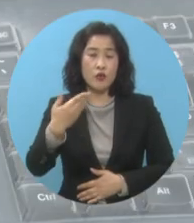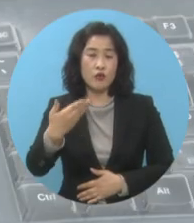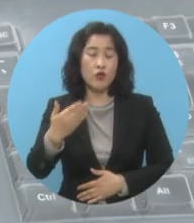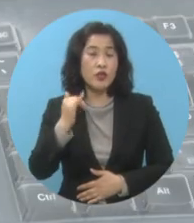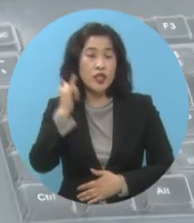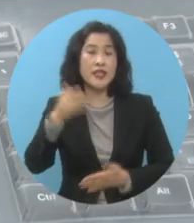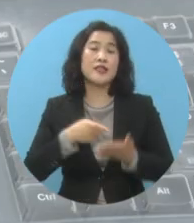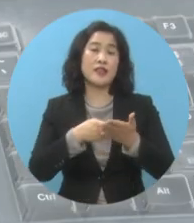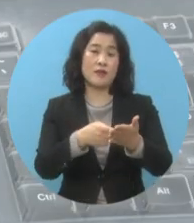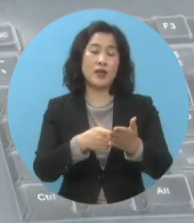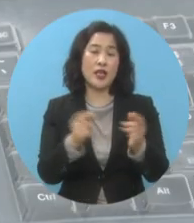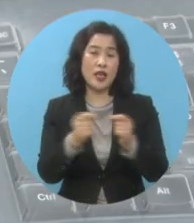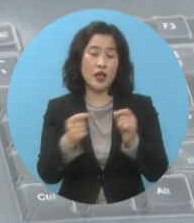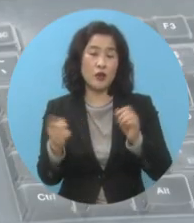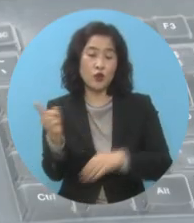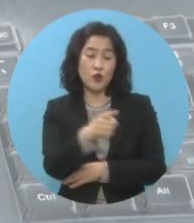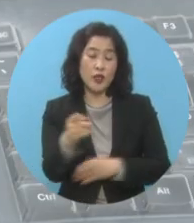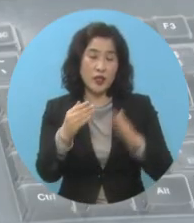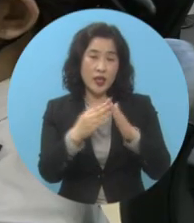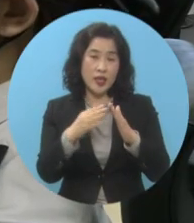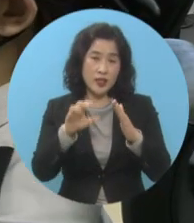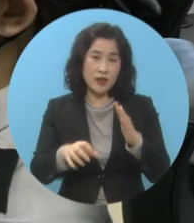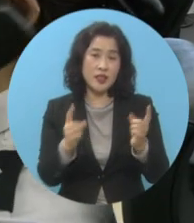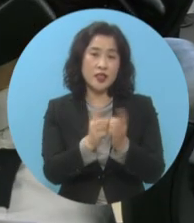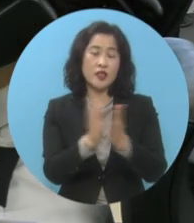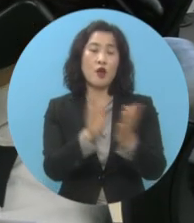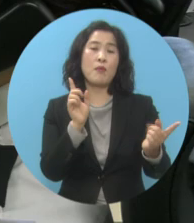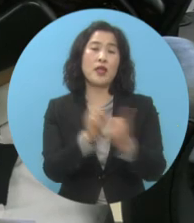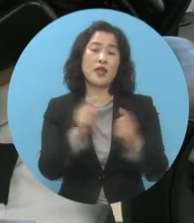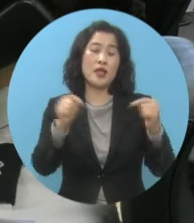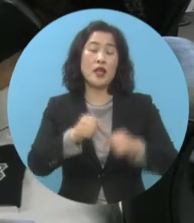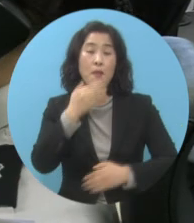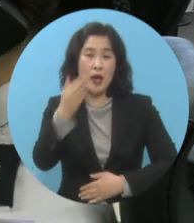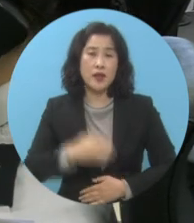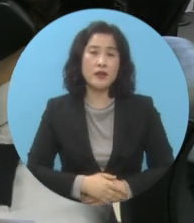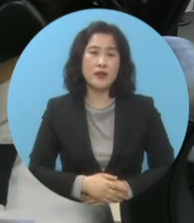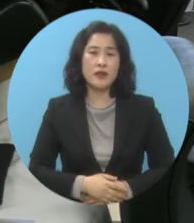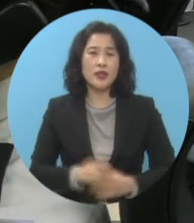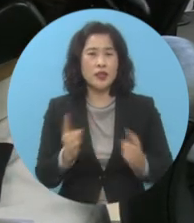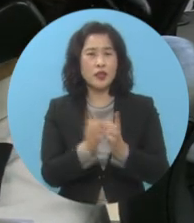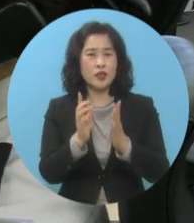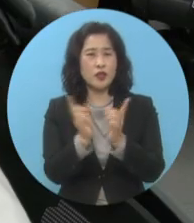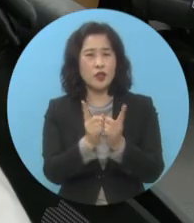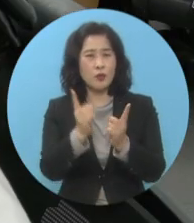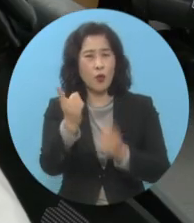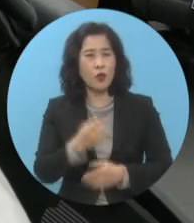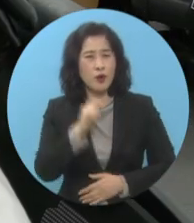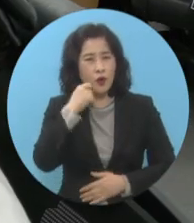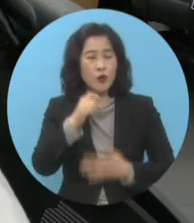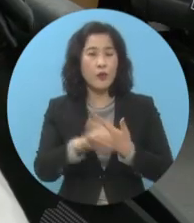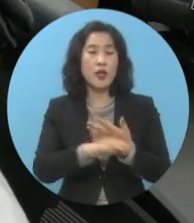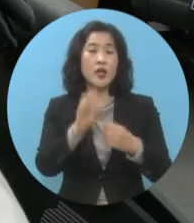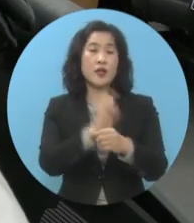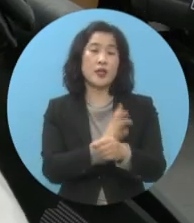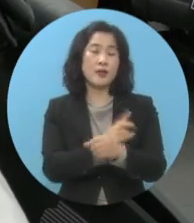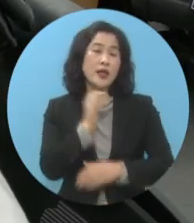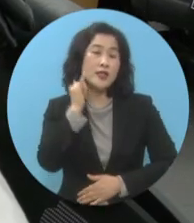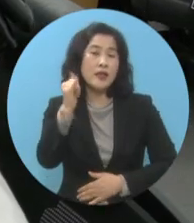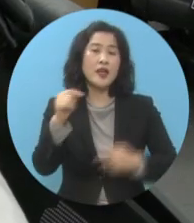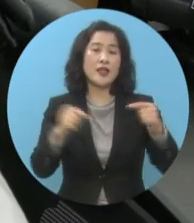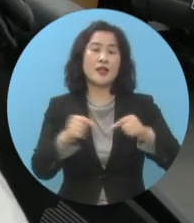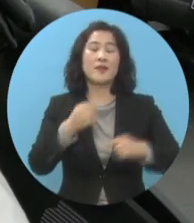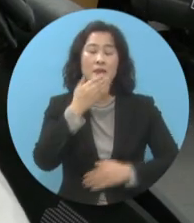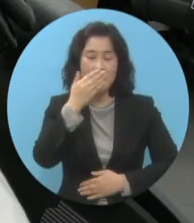119로 신청하면 가까운 소방서에서 대면 상담을 받을 수 있습니다. 대면 상담이 어렵다면 24시간 전화